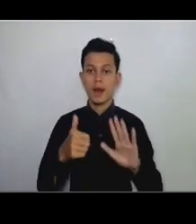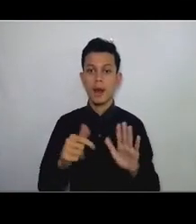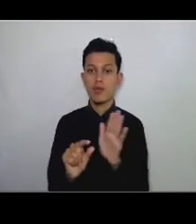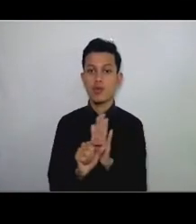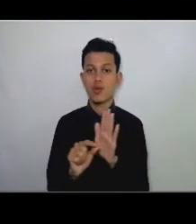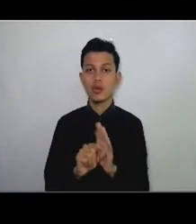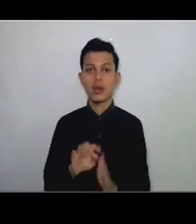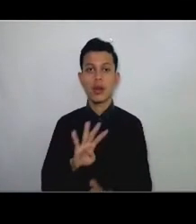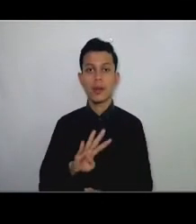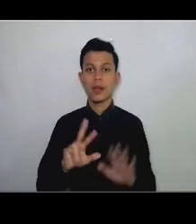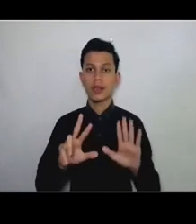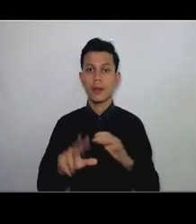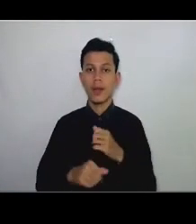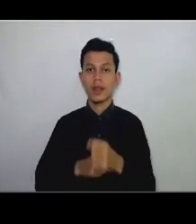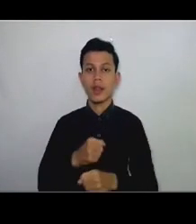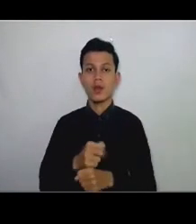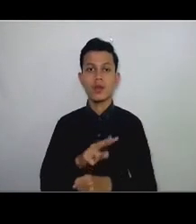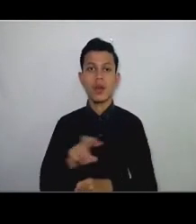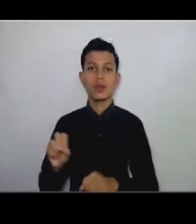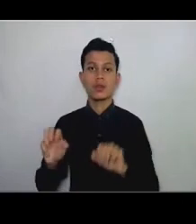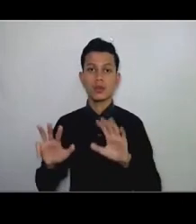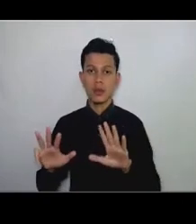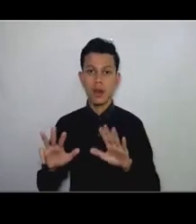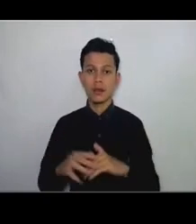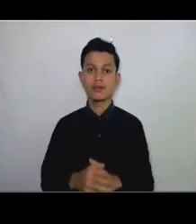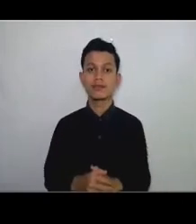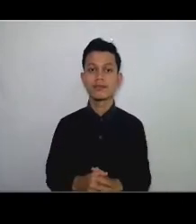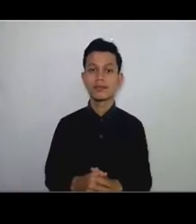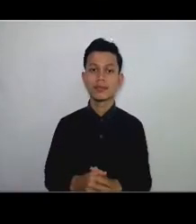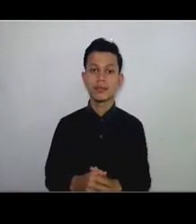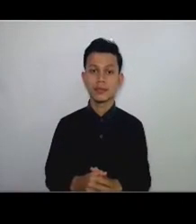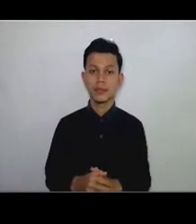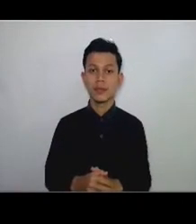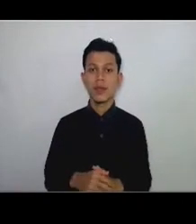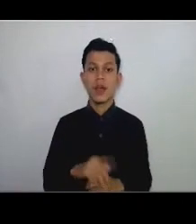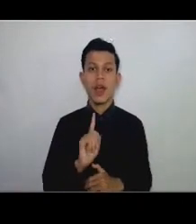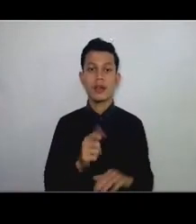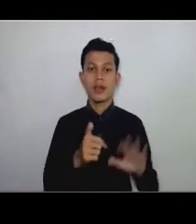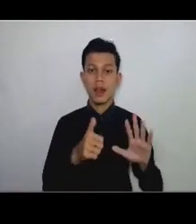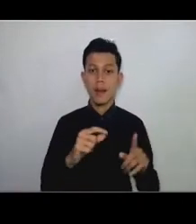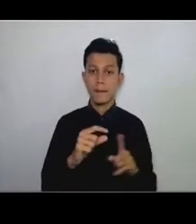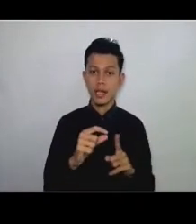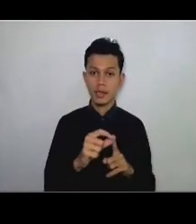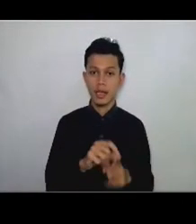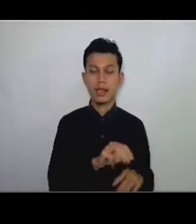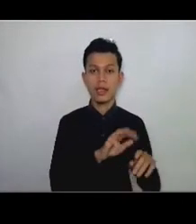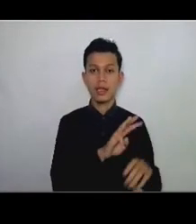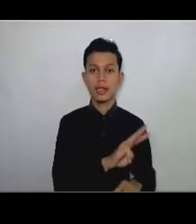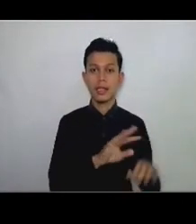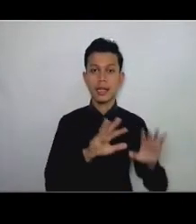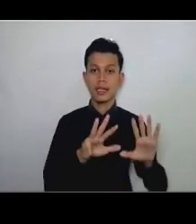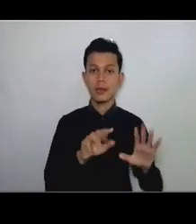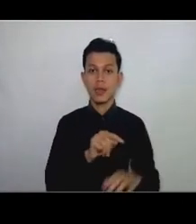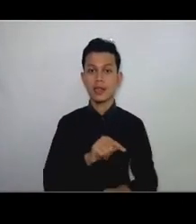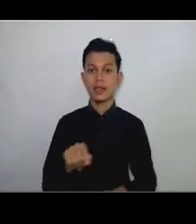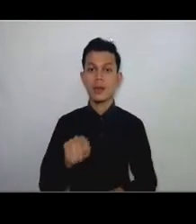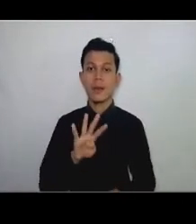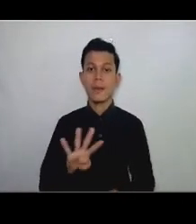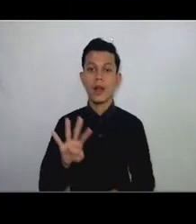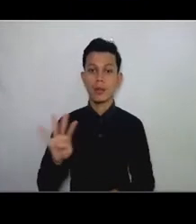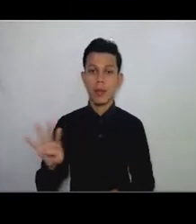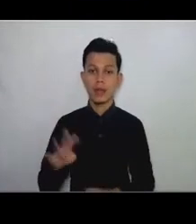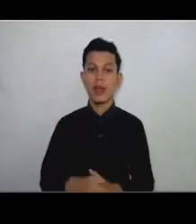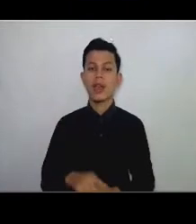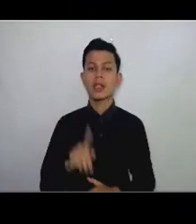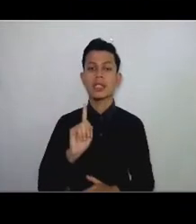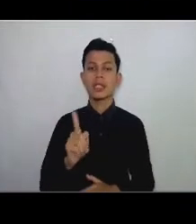48 tahun 2009 bagian terdiri dari pasal dari 6 pasal pasal 39 sampai dengan pasal 44 hanya ada